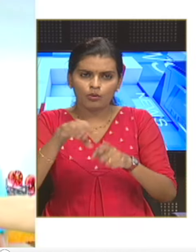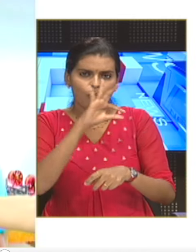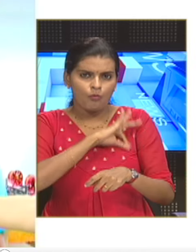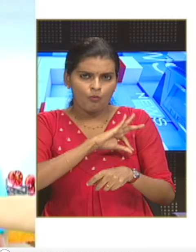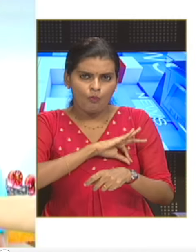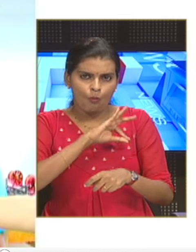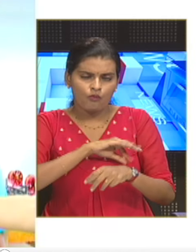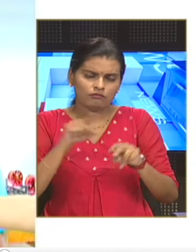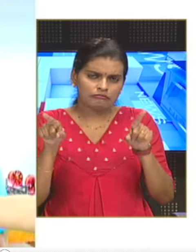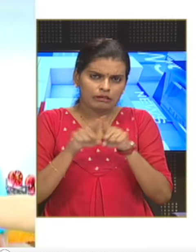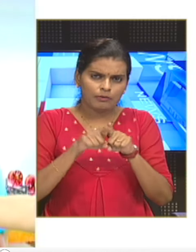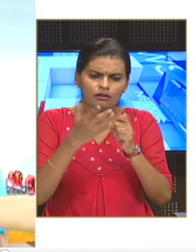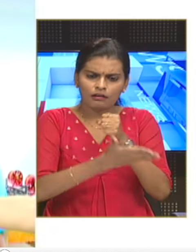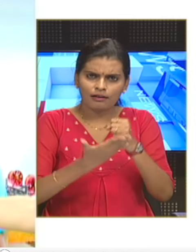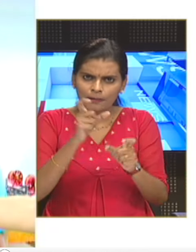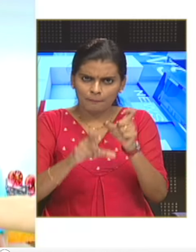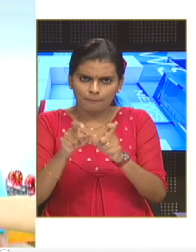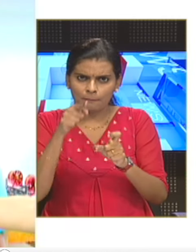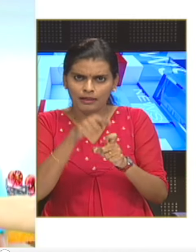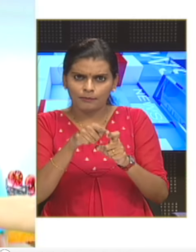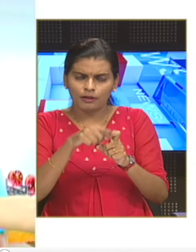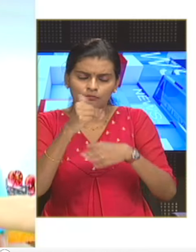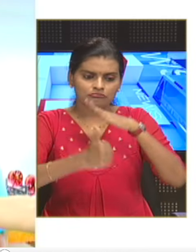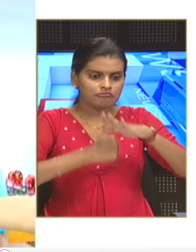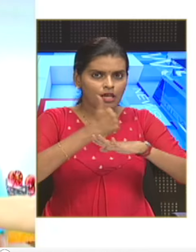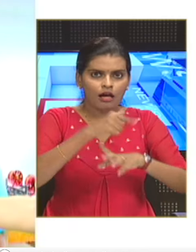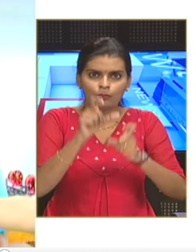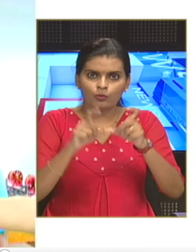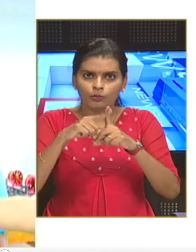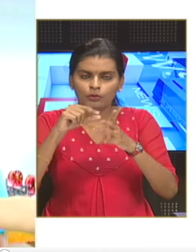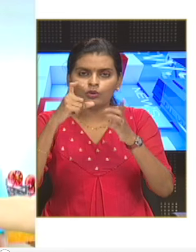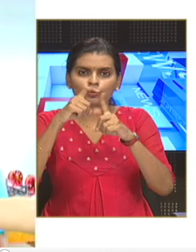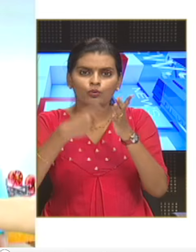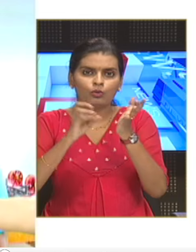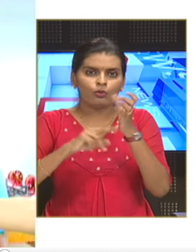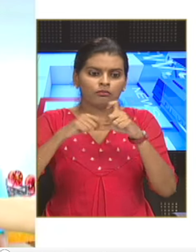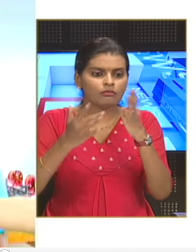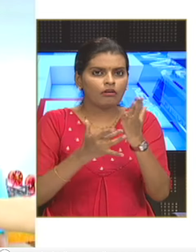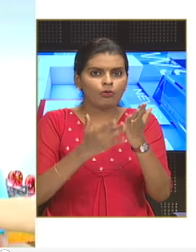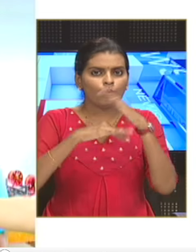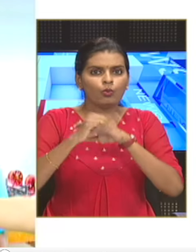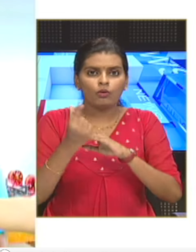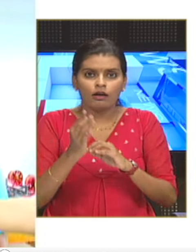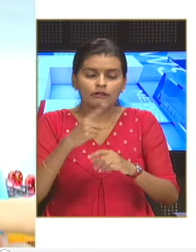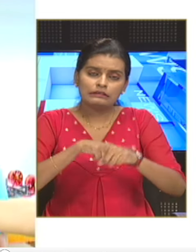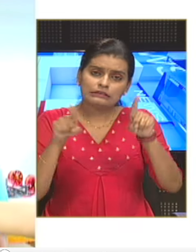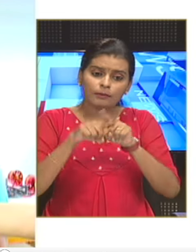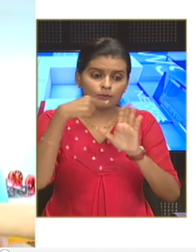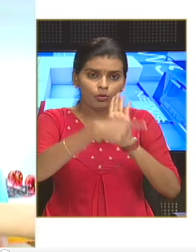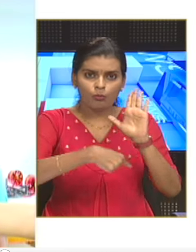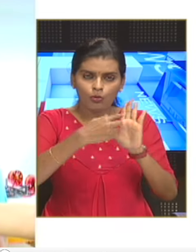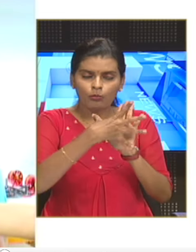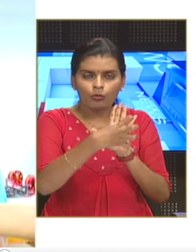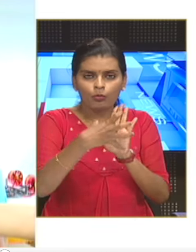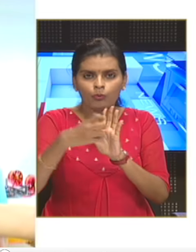ആയിട്ട് ഒരുപാട് കർഷകരെ നമ്മളിപ്പോൾ എൻ്റർപ്രണറായിട്ട് ഈ ഡ്രോൺ ടെക്നോളജിയിലൂടെ കൊണ്ടുവന്നിട്ടുണ്ട്. അതേ മോഡൽ നമ്മൾ റെപ്ലിക്കേറ്റ്